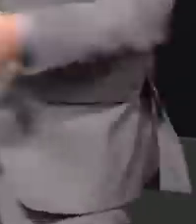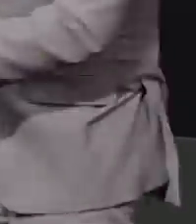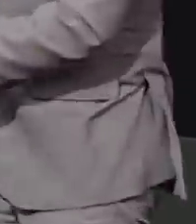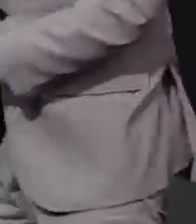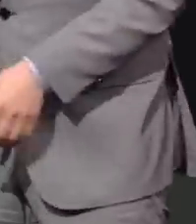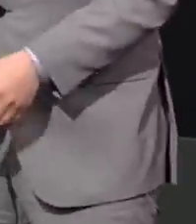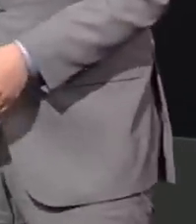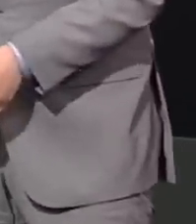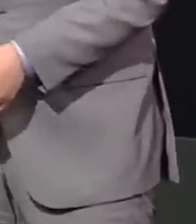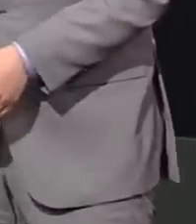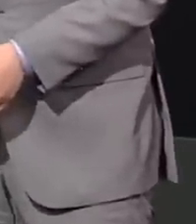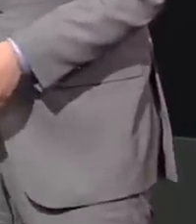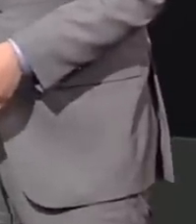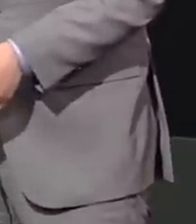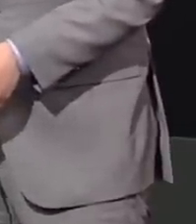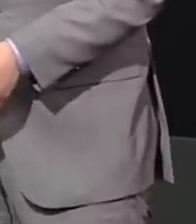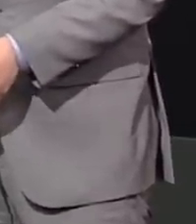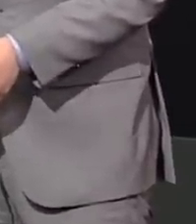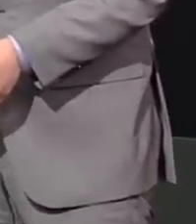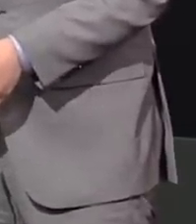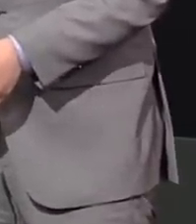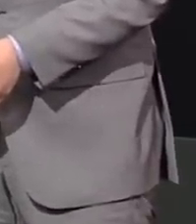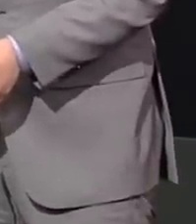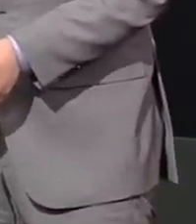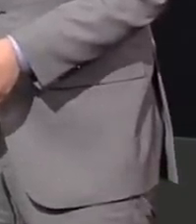땅끝났습니다 이거 눌러주세요